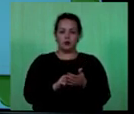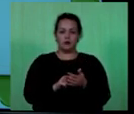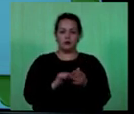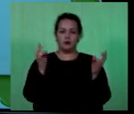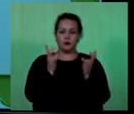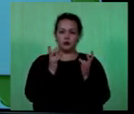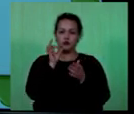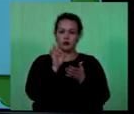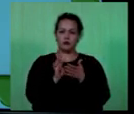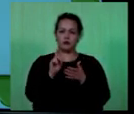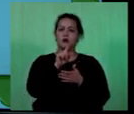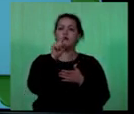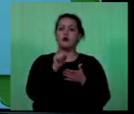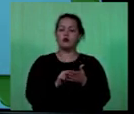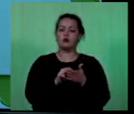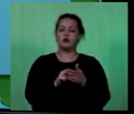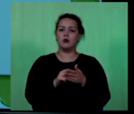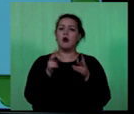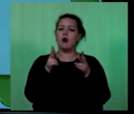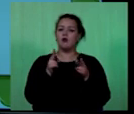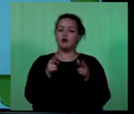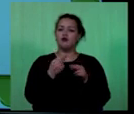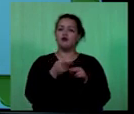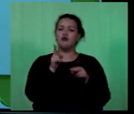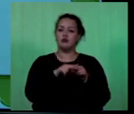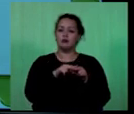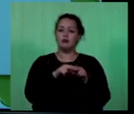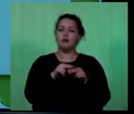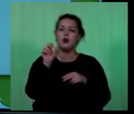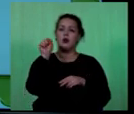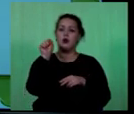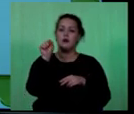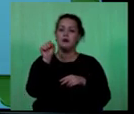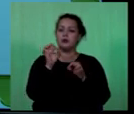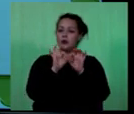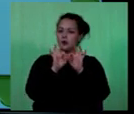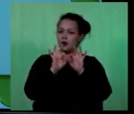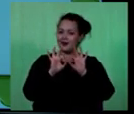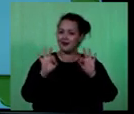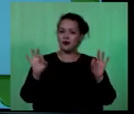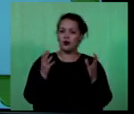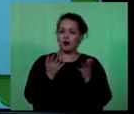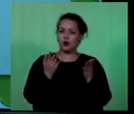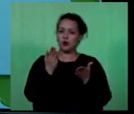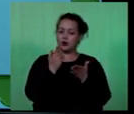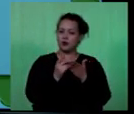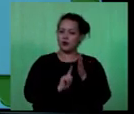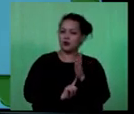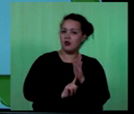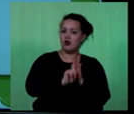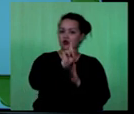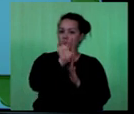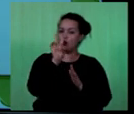нужно ответить на вопрос отрезок это а линия которая имеет начало